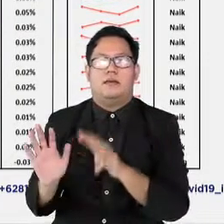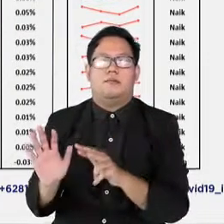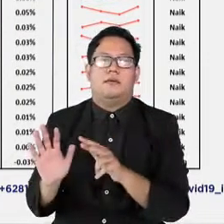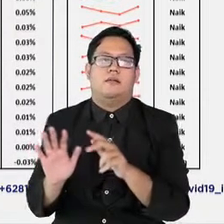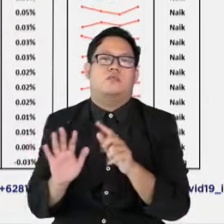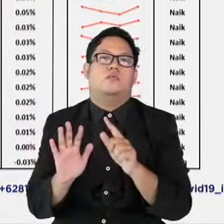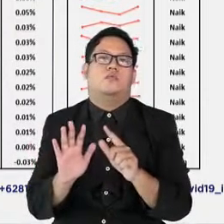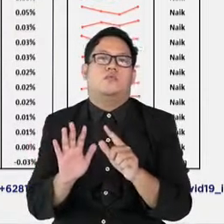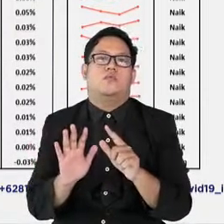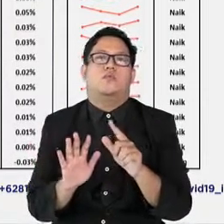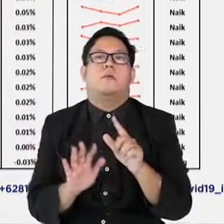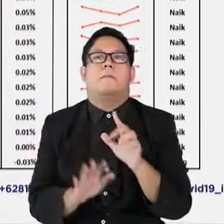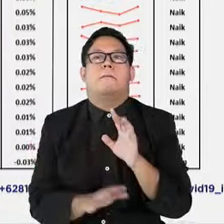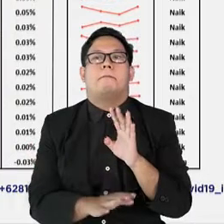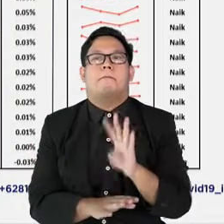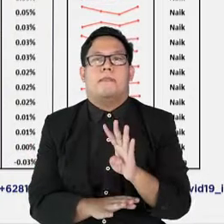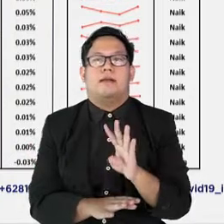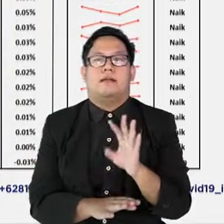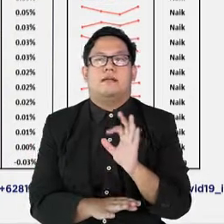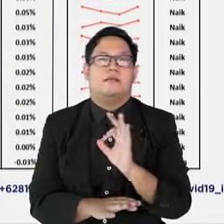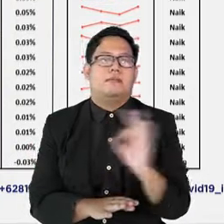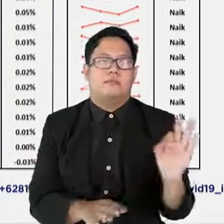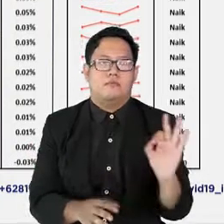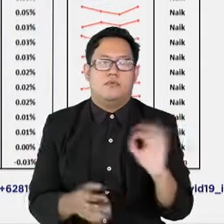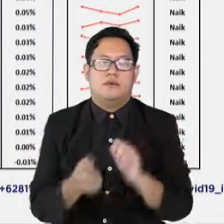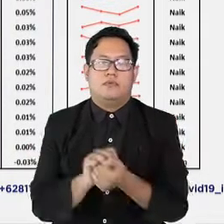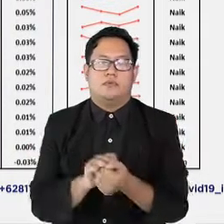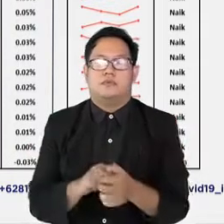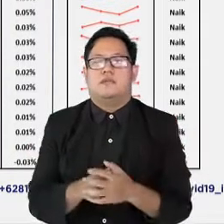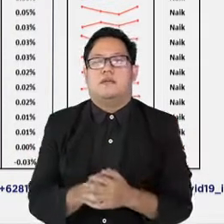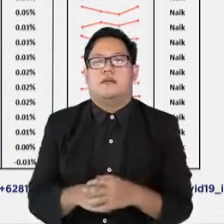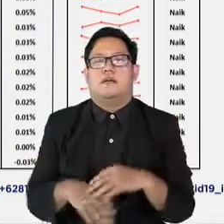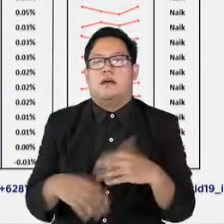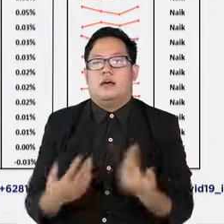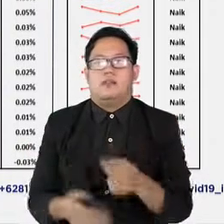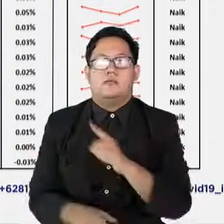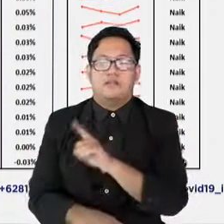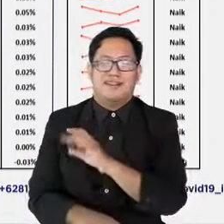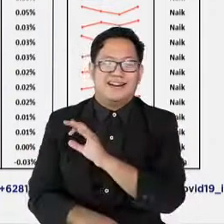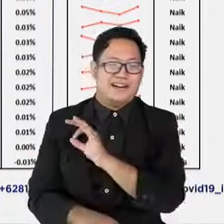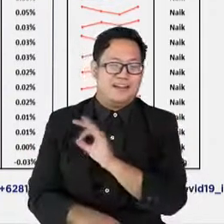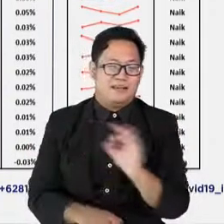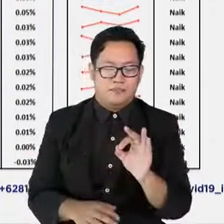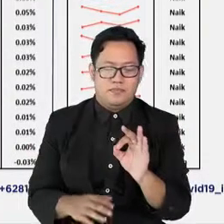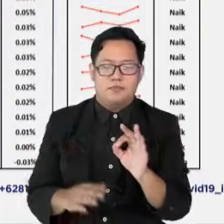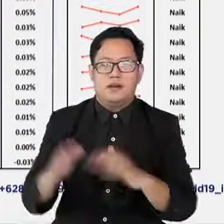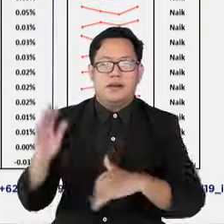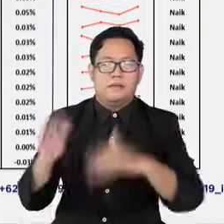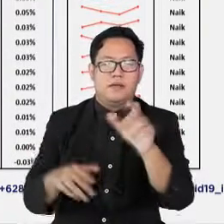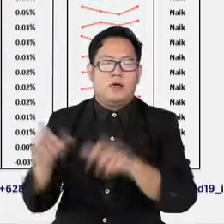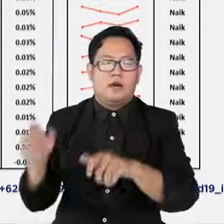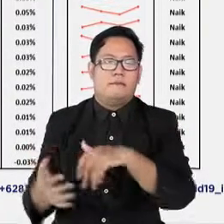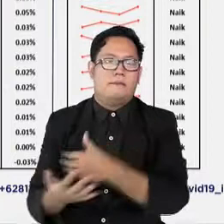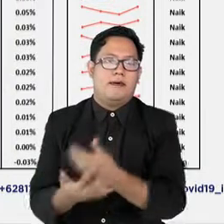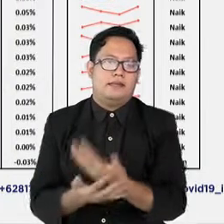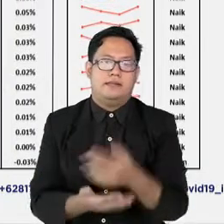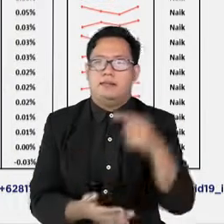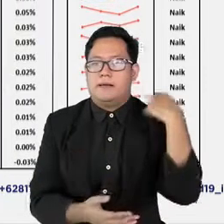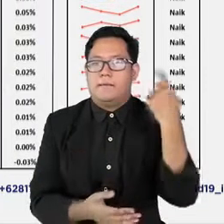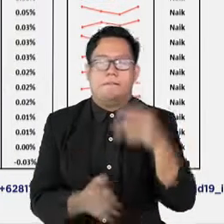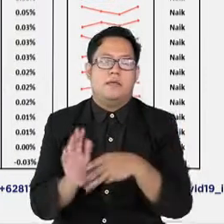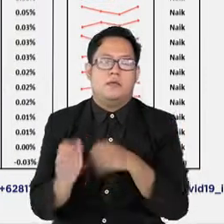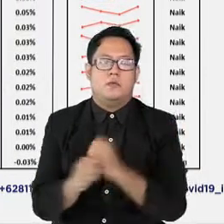8784 kasus atau masih lebih dari 1000 kematian perminggunya selain itu